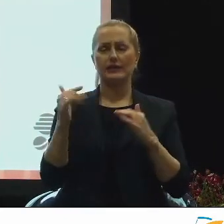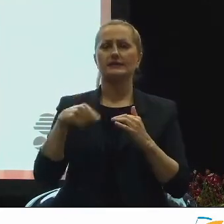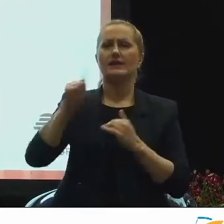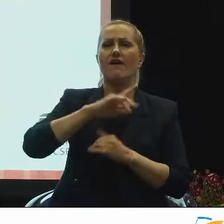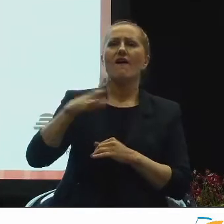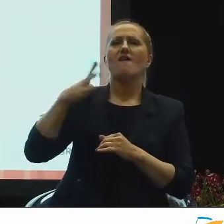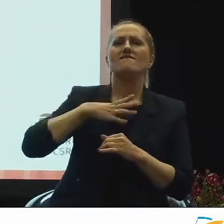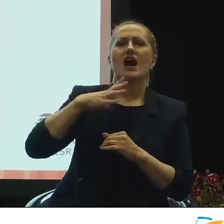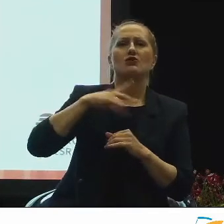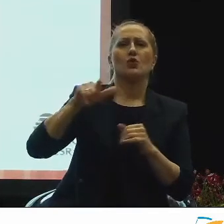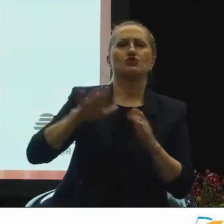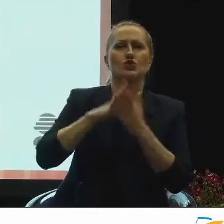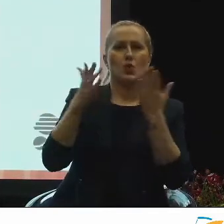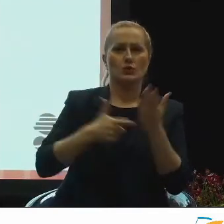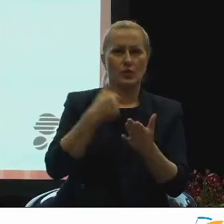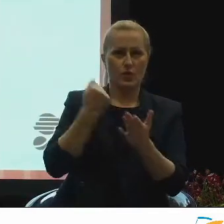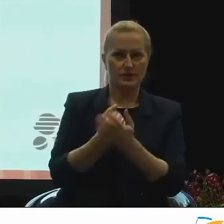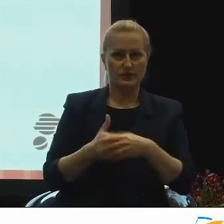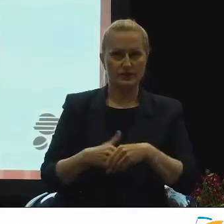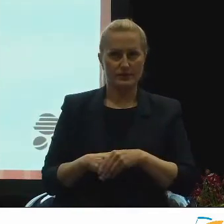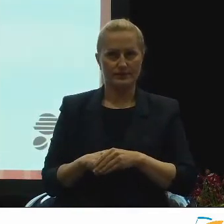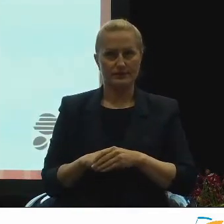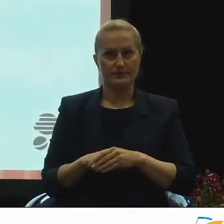między wartościami konstytucyjnymi, a